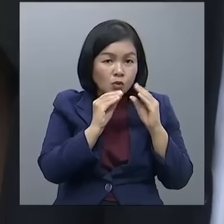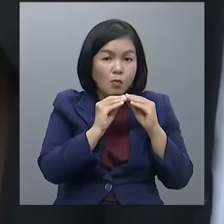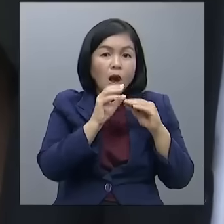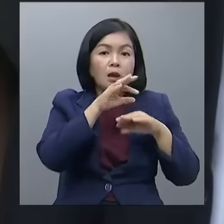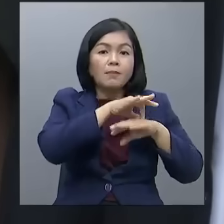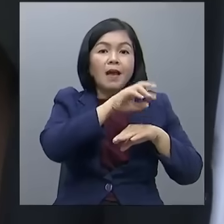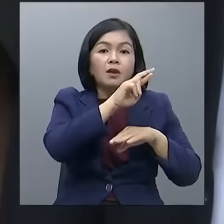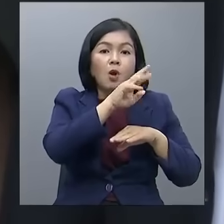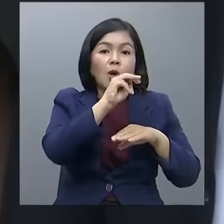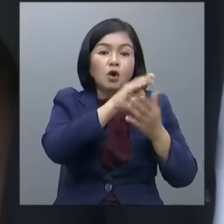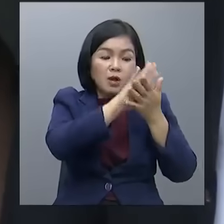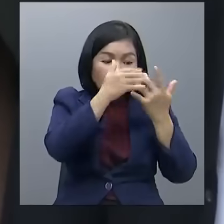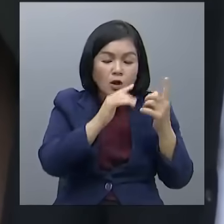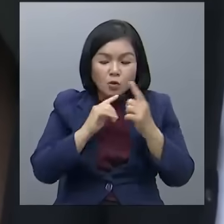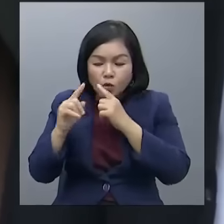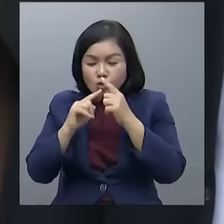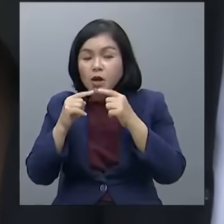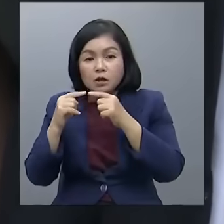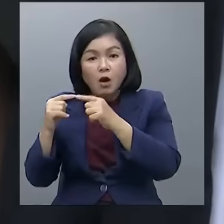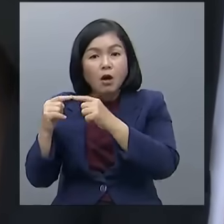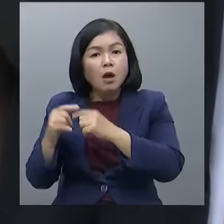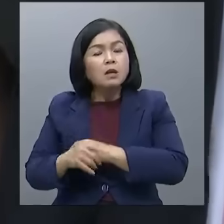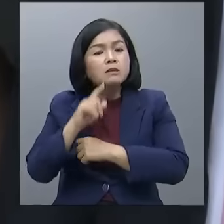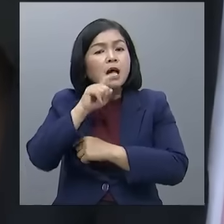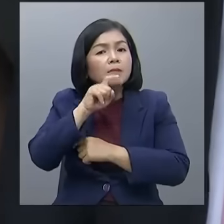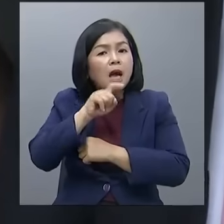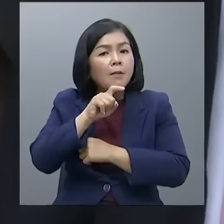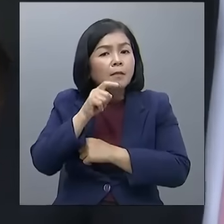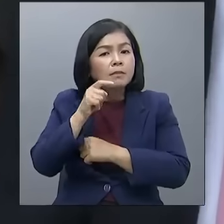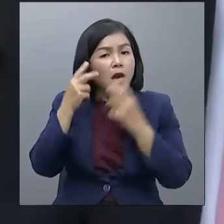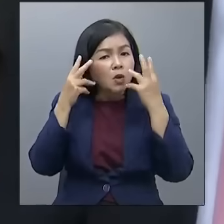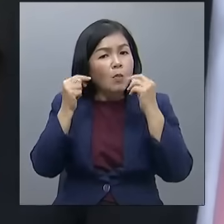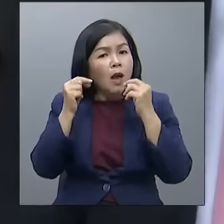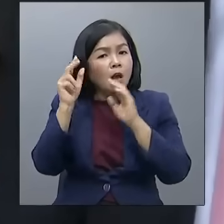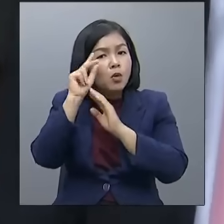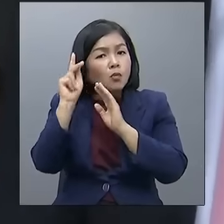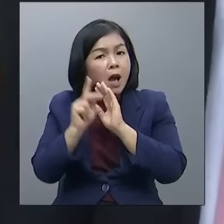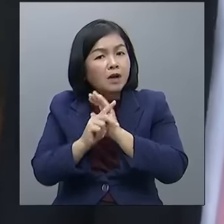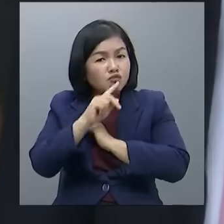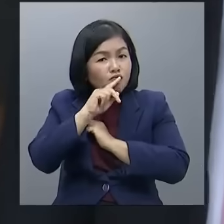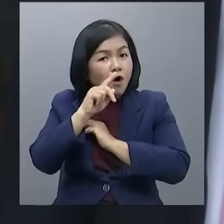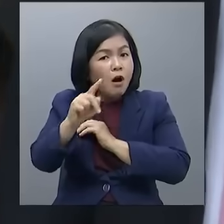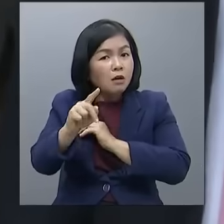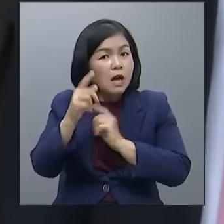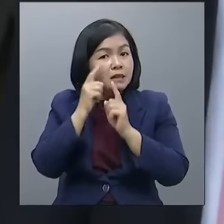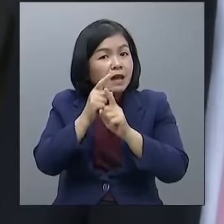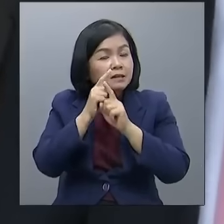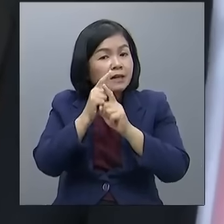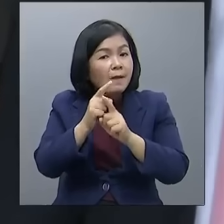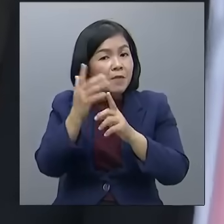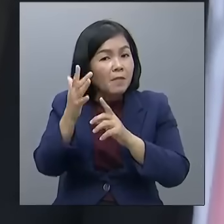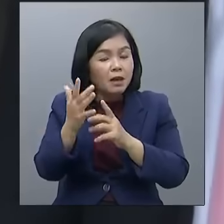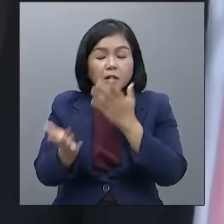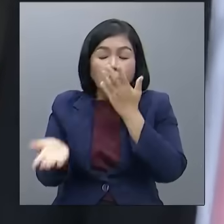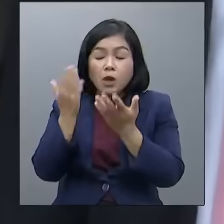วจะไปพูดคุยกันต่อกับความมั่นคงต่อครับ นายกหวั่นไหมคะว่าในเชิงข้อกฎหมายคนเขาบอกว่าเขาจะฟ้องถ้าไม่ตามอาวุโส ก็ต้องดูไปต